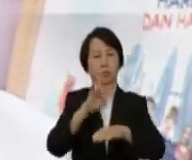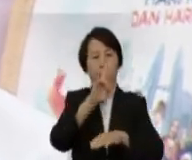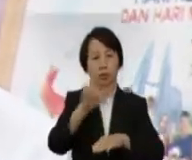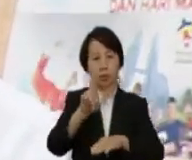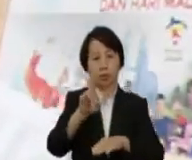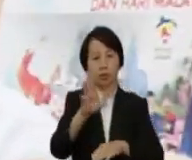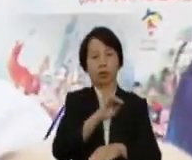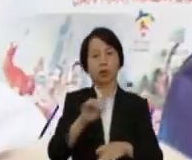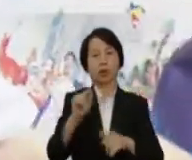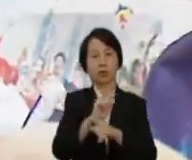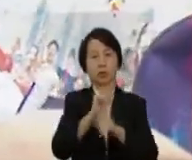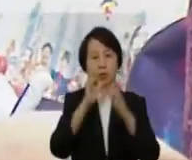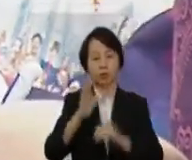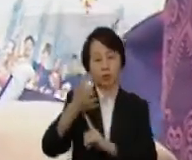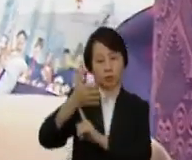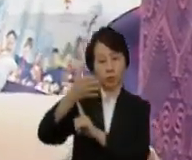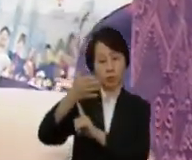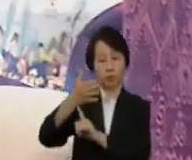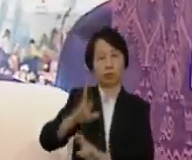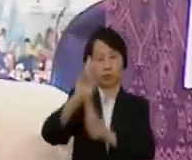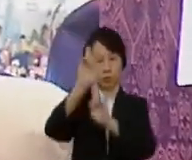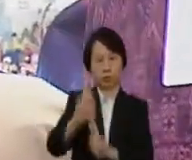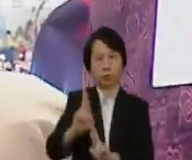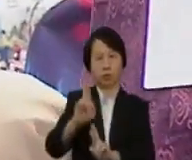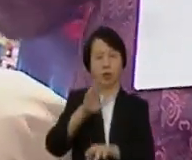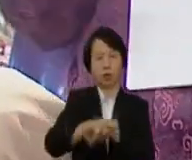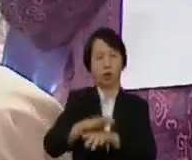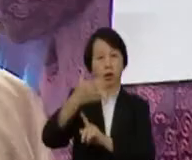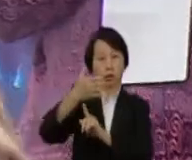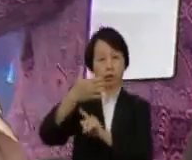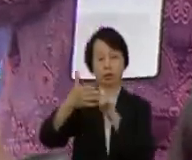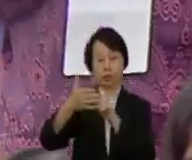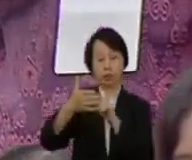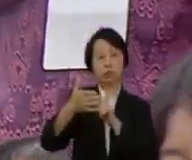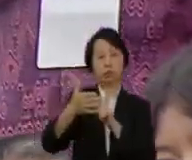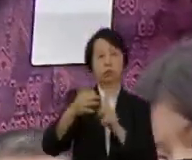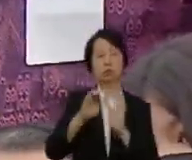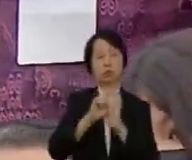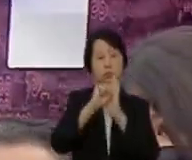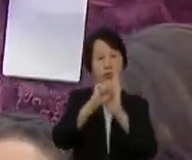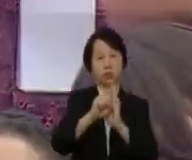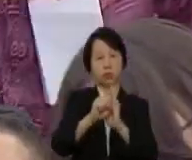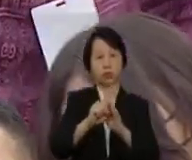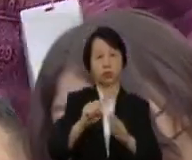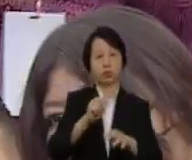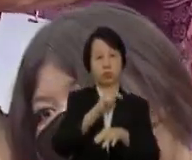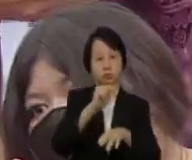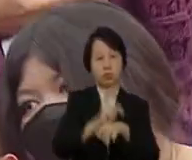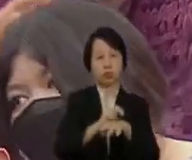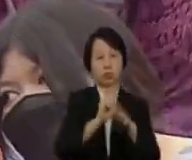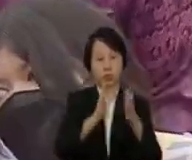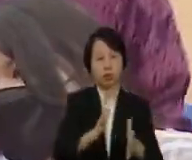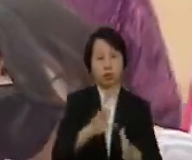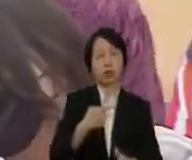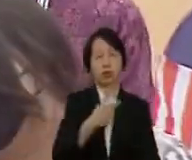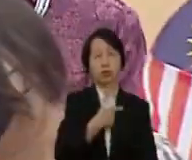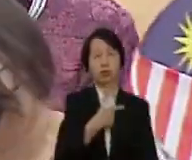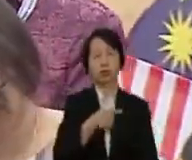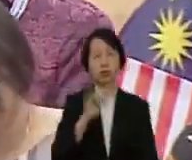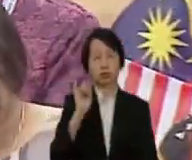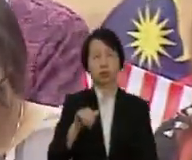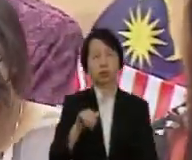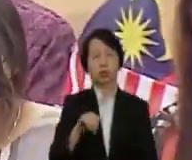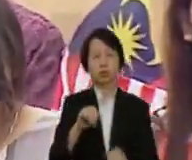Oleh itu, penggunaan bendera dan penghormatan ke atasnya merupakan satu simbol nasionalisme. Kita memang